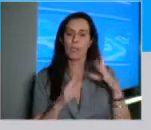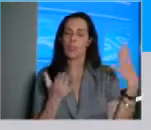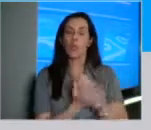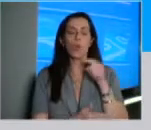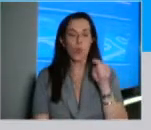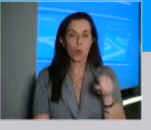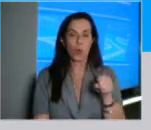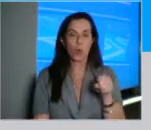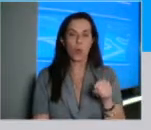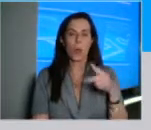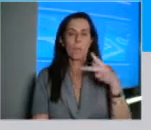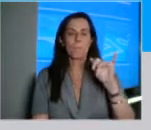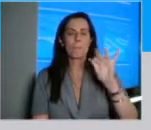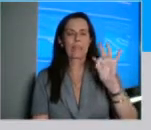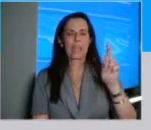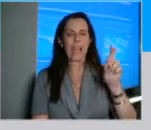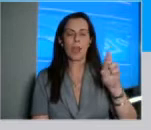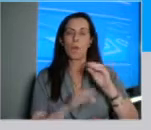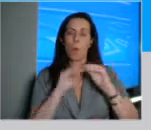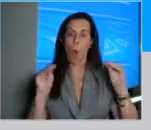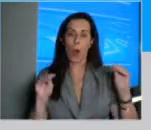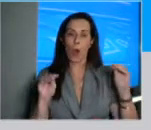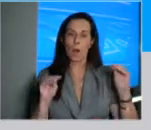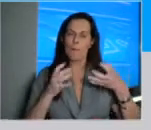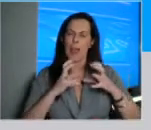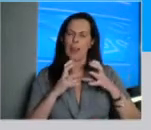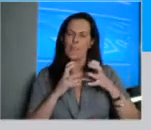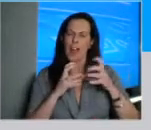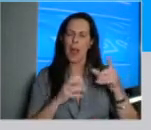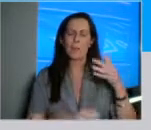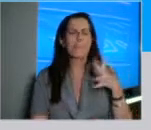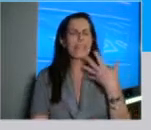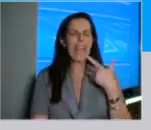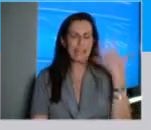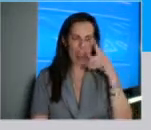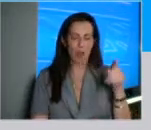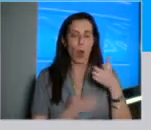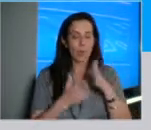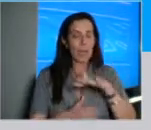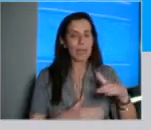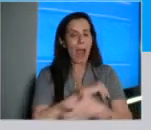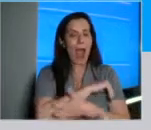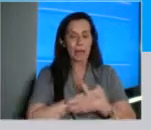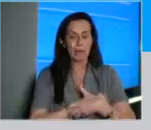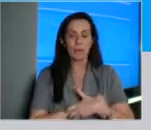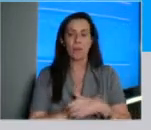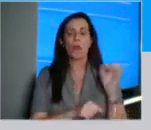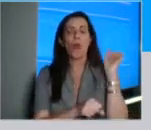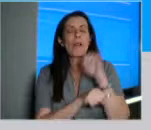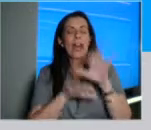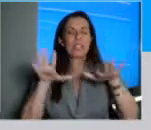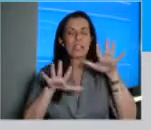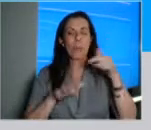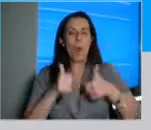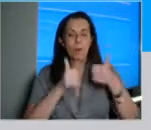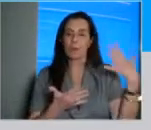השנה הוא פיטר טביצ'י, מורה בכפר מרוחק בקניה שעוזר לתלמידים עניים ויתומים. הוא גבר על 10,000